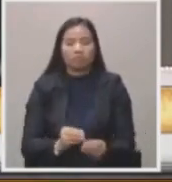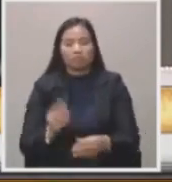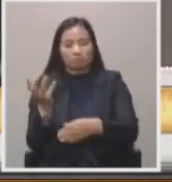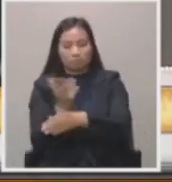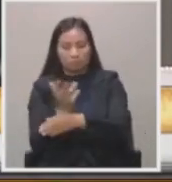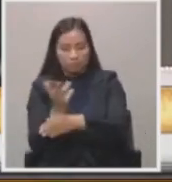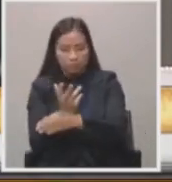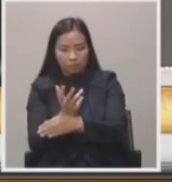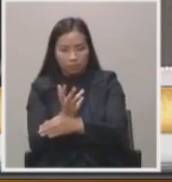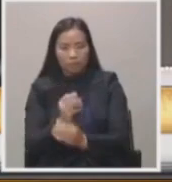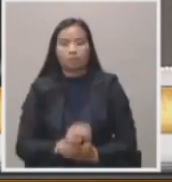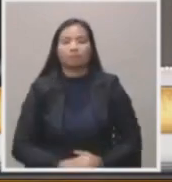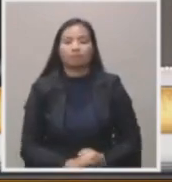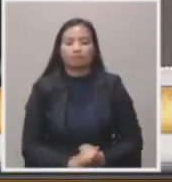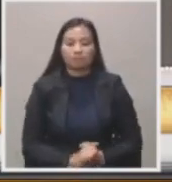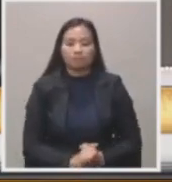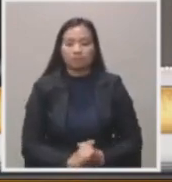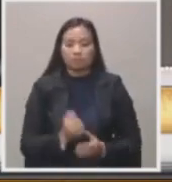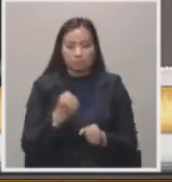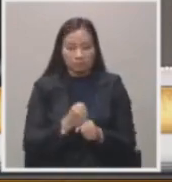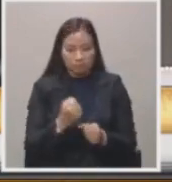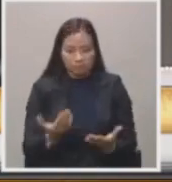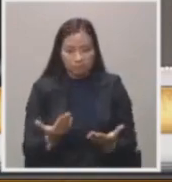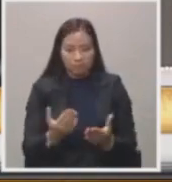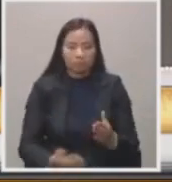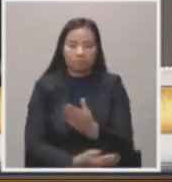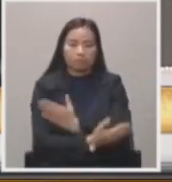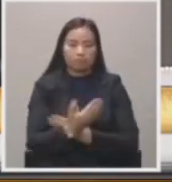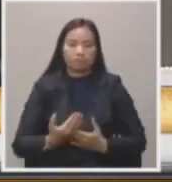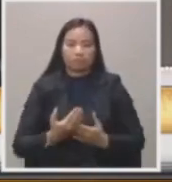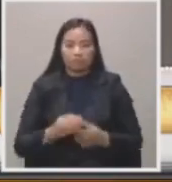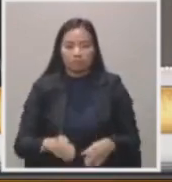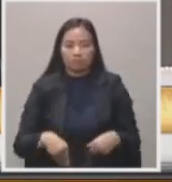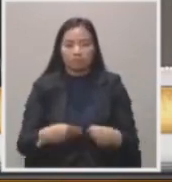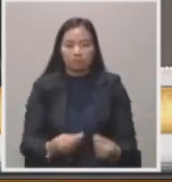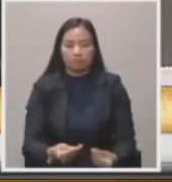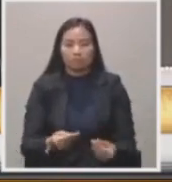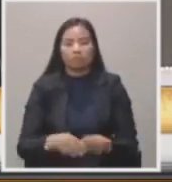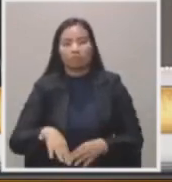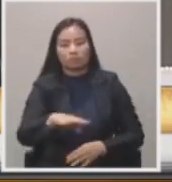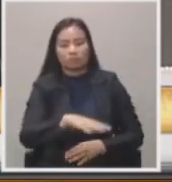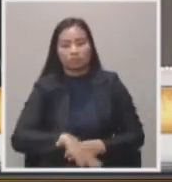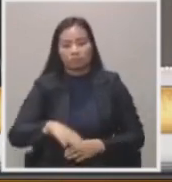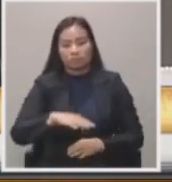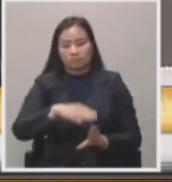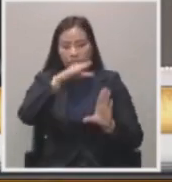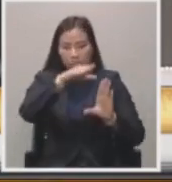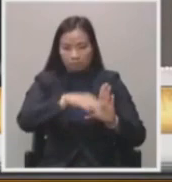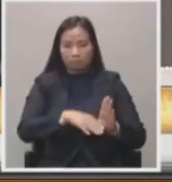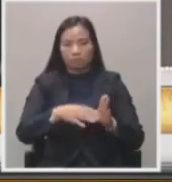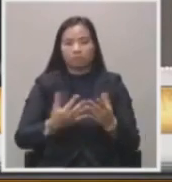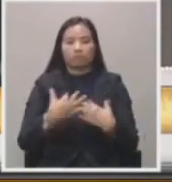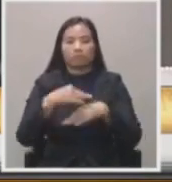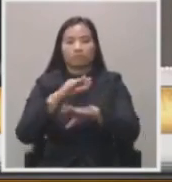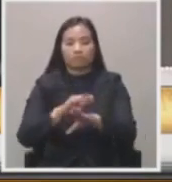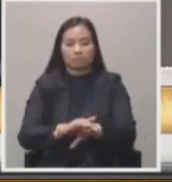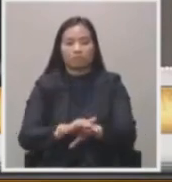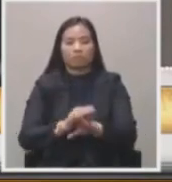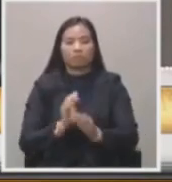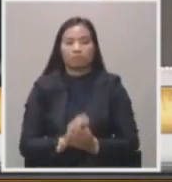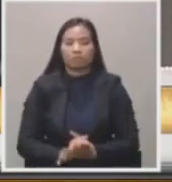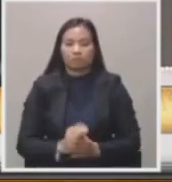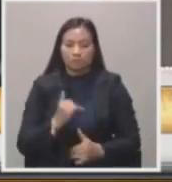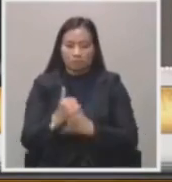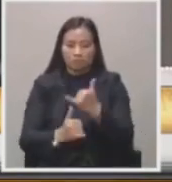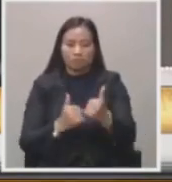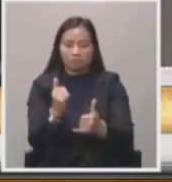ศน์เพราะฉะนั้นเราทำอย่างไรที่จะเปิดโอกาสให้คนดำนี้นะครับเขาได้มามีส่วนในการที่จะเ